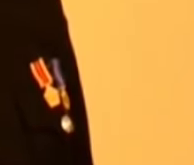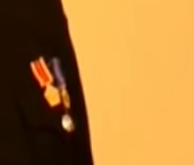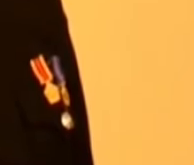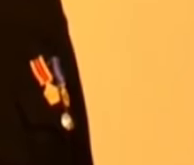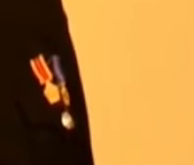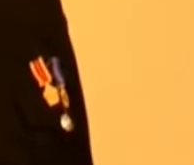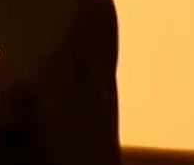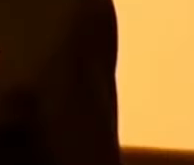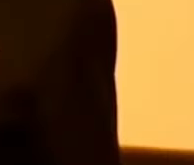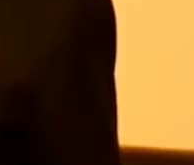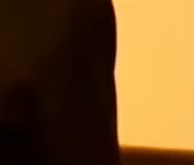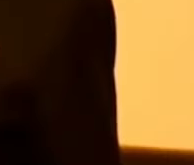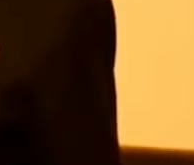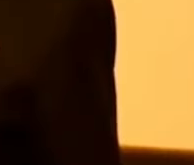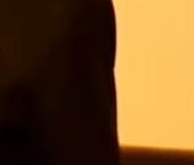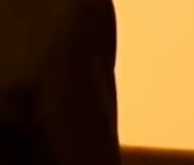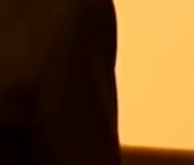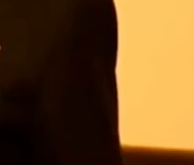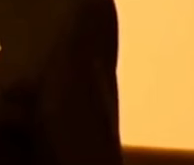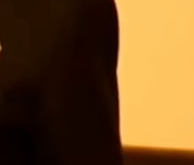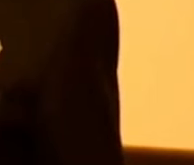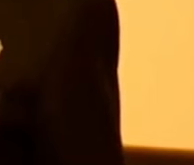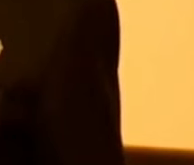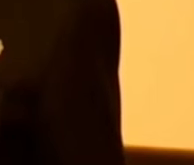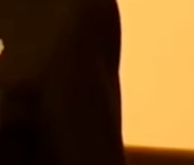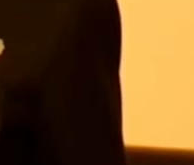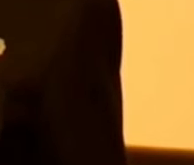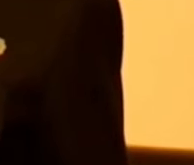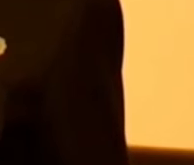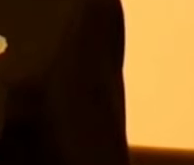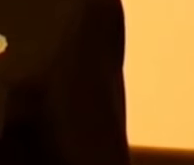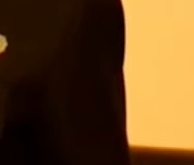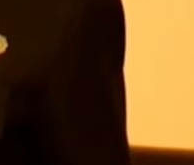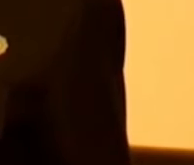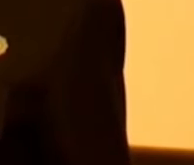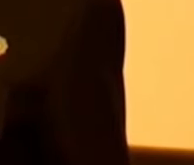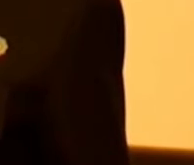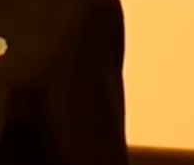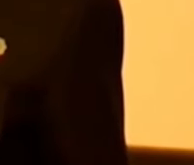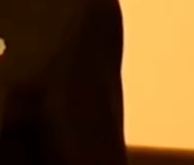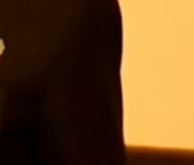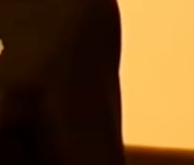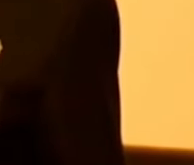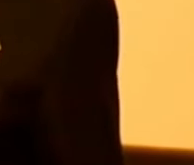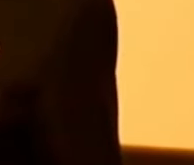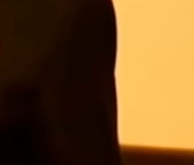Hotel mu Kampala nga amyuka omuduumizi wa poliisi James Ochaya eyabadde omugenyi omukulu.